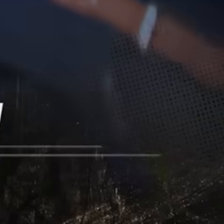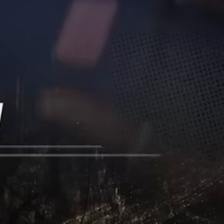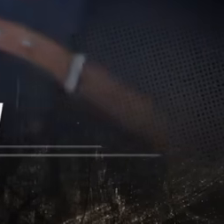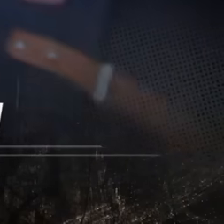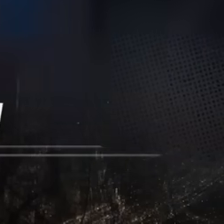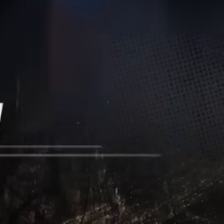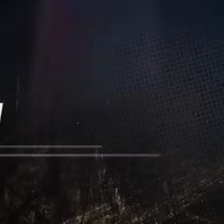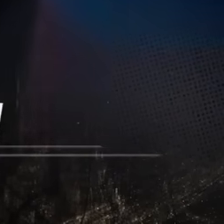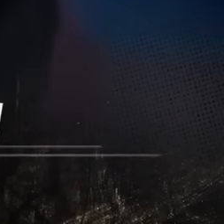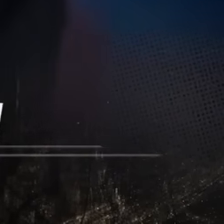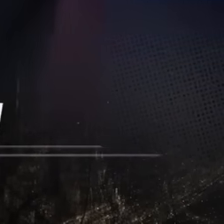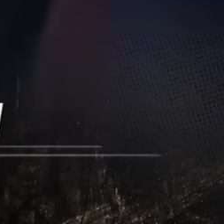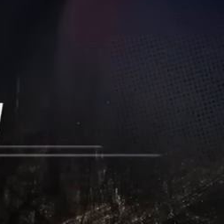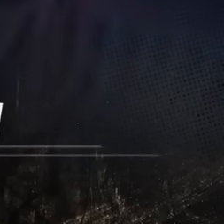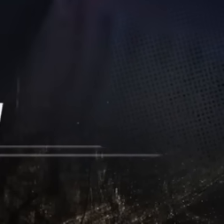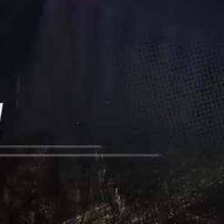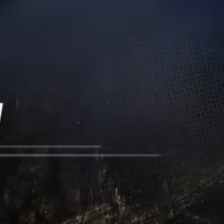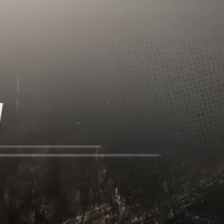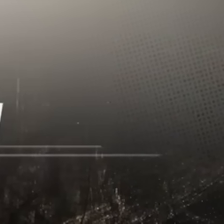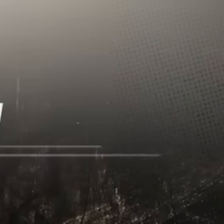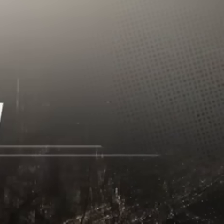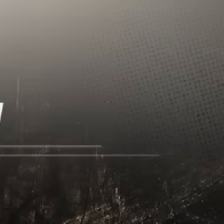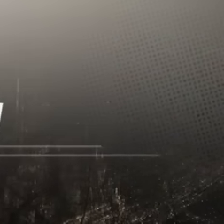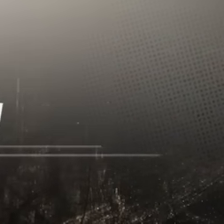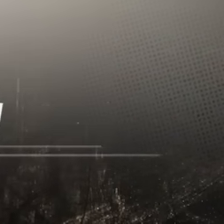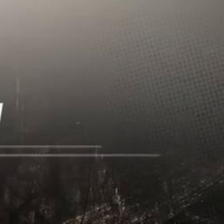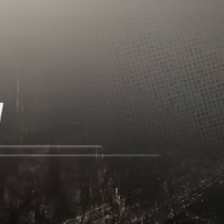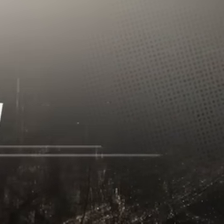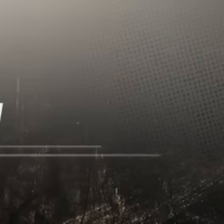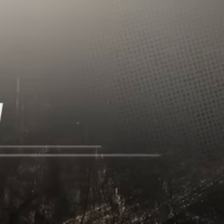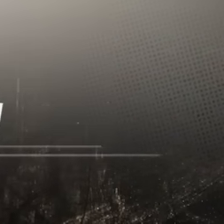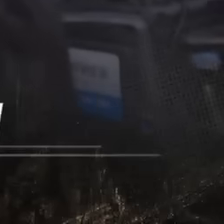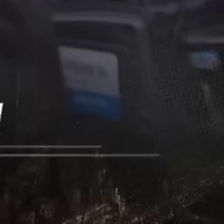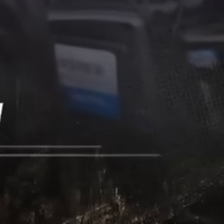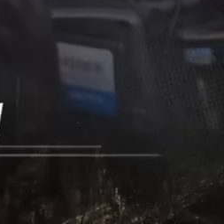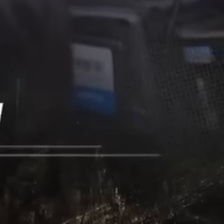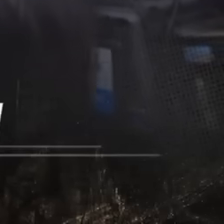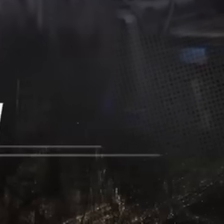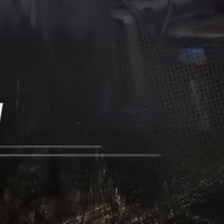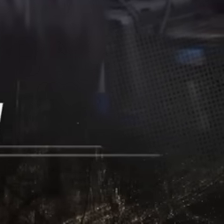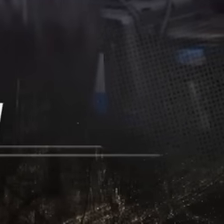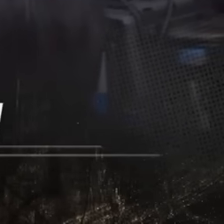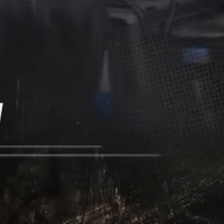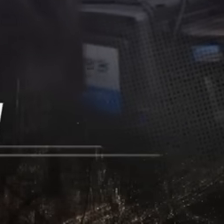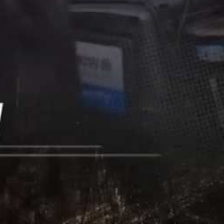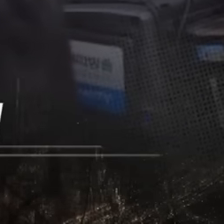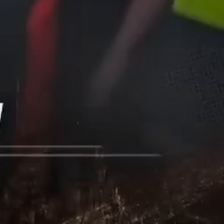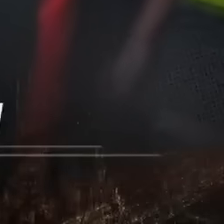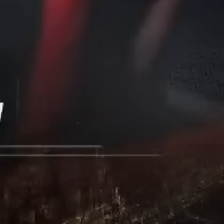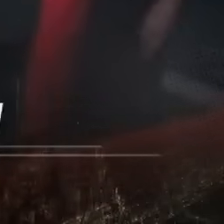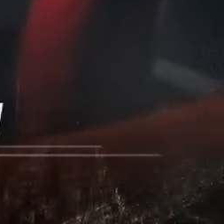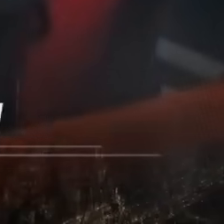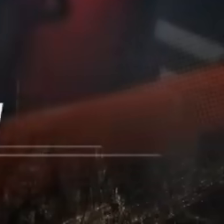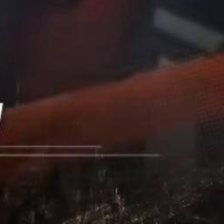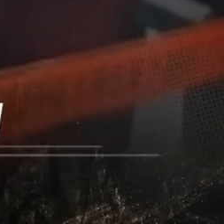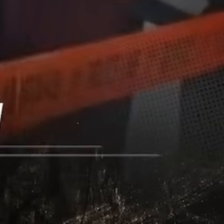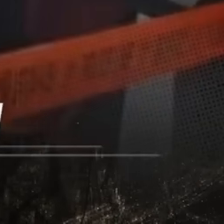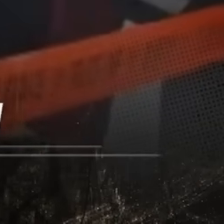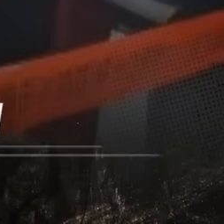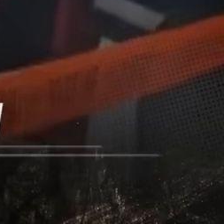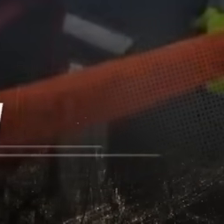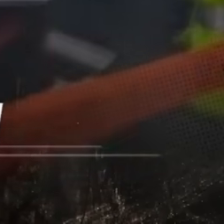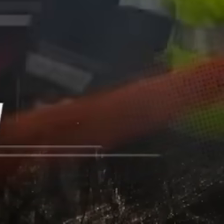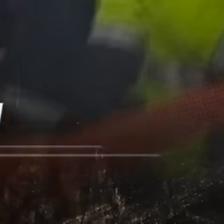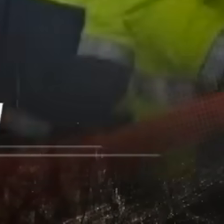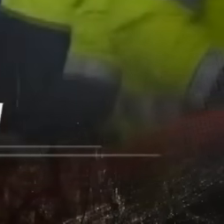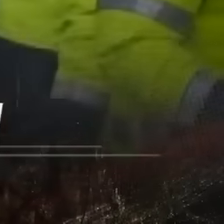것처럼 사인을 요구하며 접근하다가 소지하고 있던 흉기로 이 대표를 공격했습니다. 현재까지의 상황을 알아봅니다.